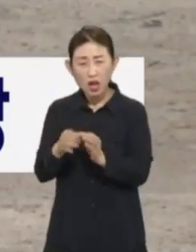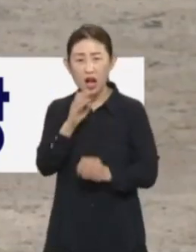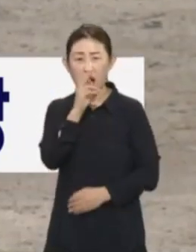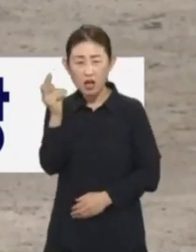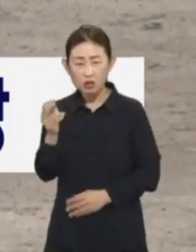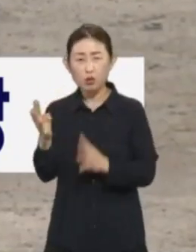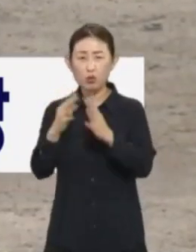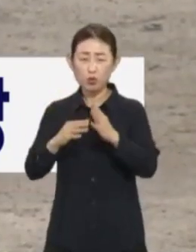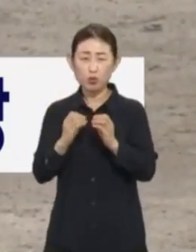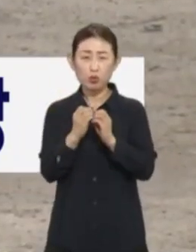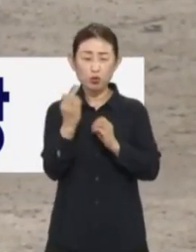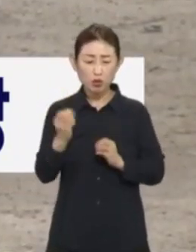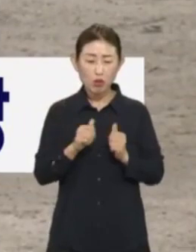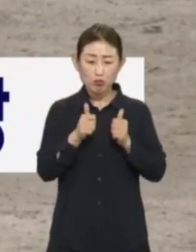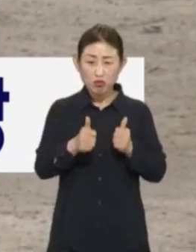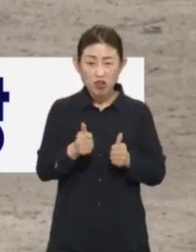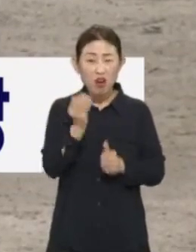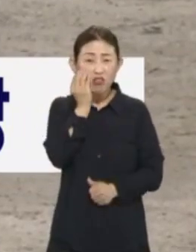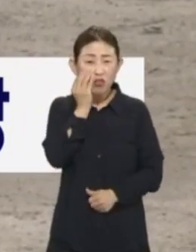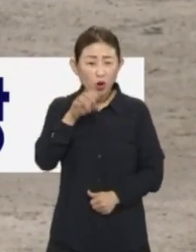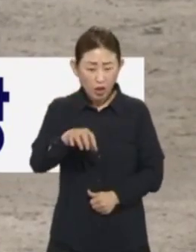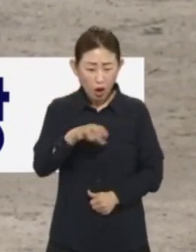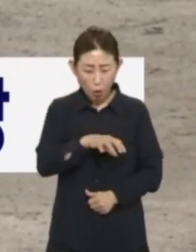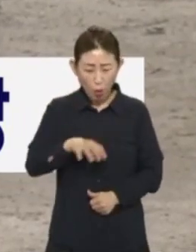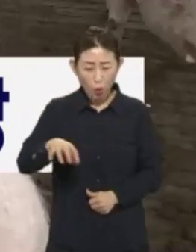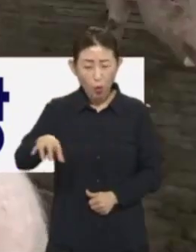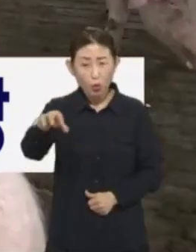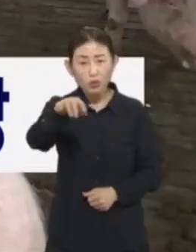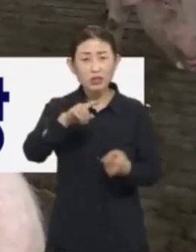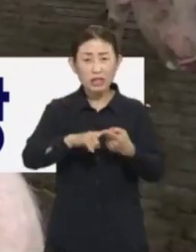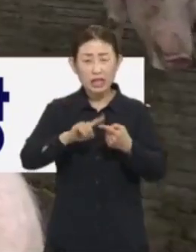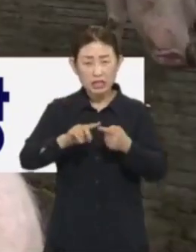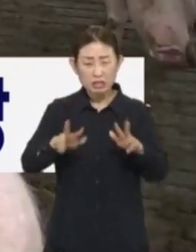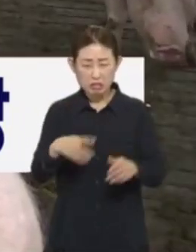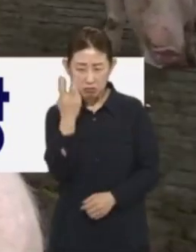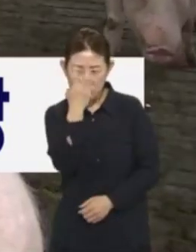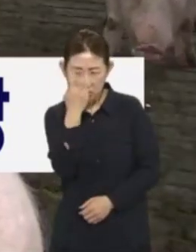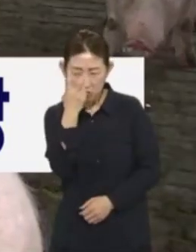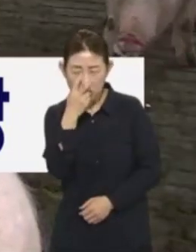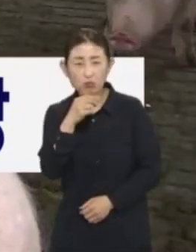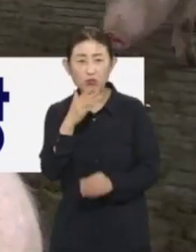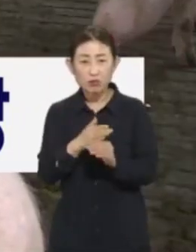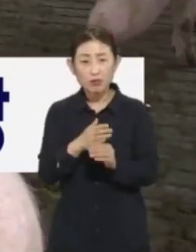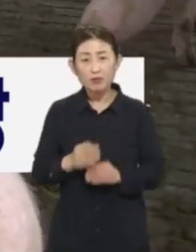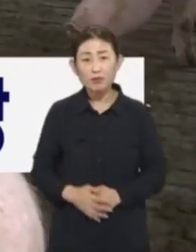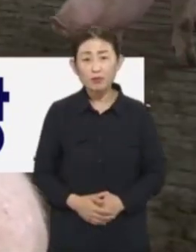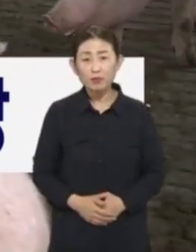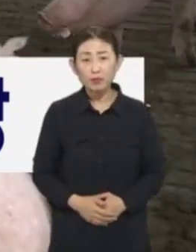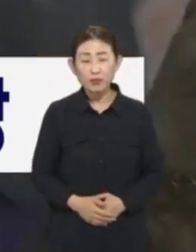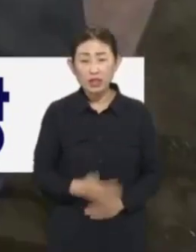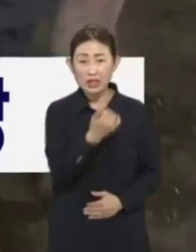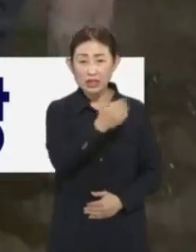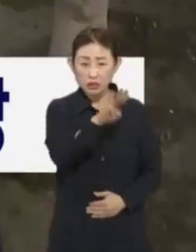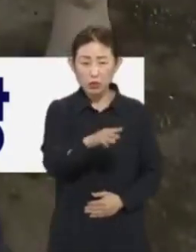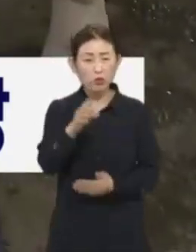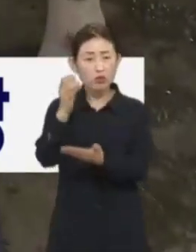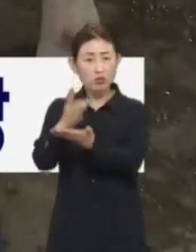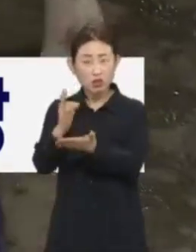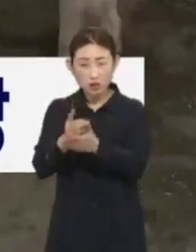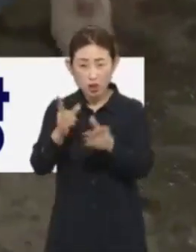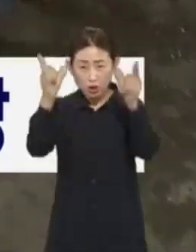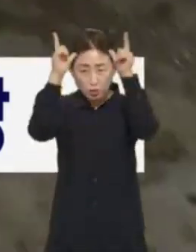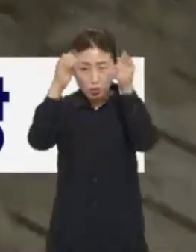아산, 공주, 논산, 부여, 청양, 예산 농장들에 대해서도 예찰 활동을 벌이고 있습니다. 또 세종과 천안의